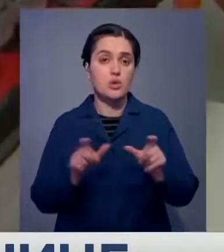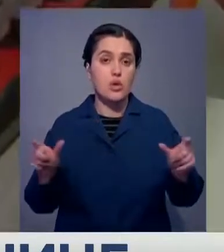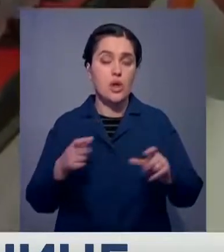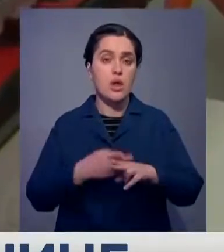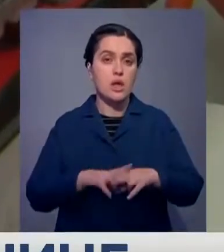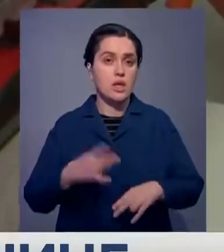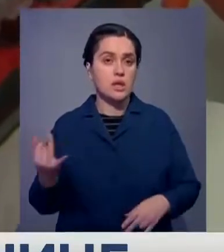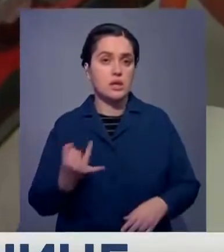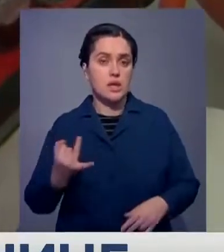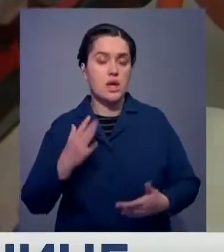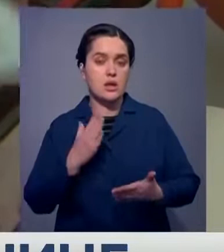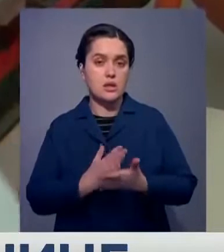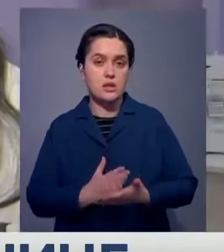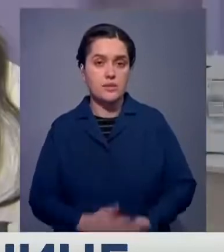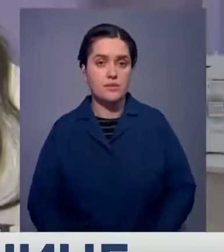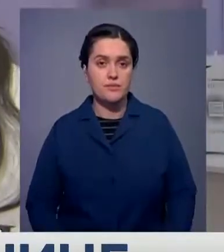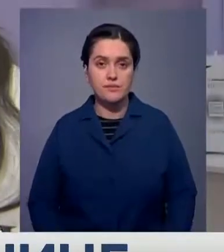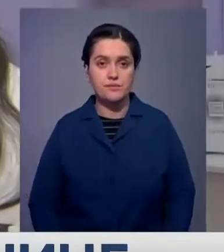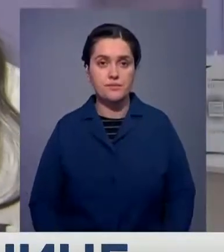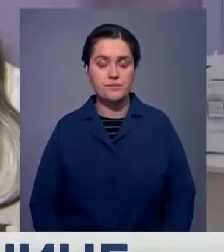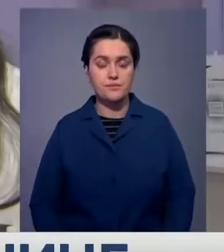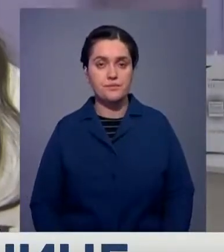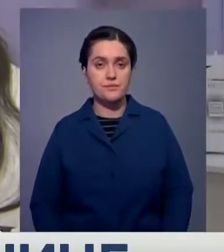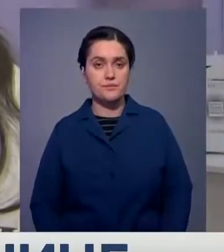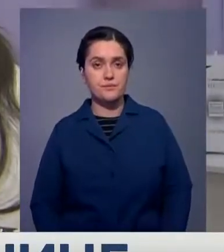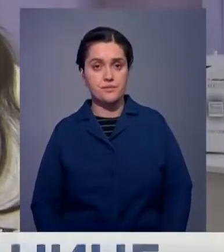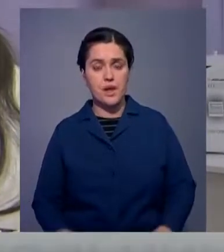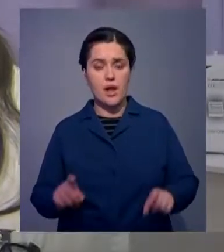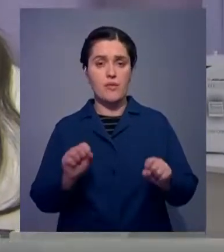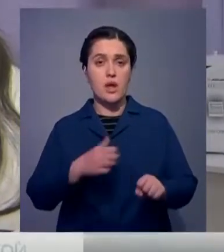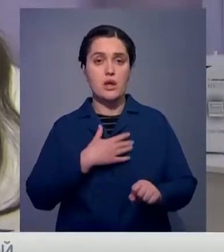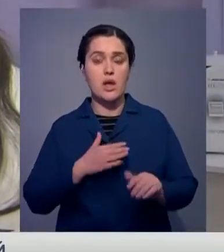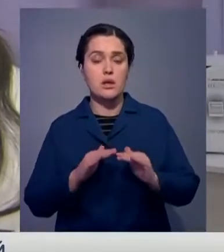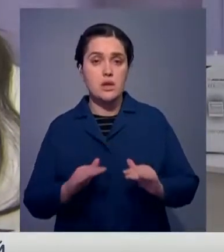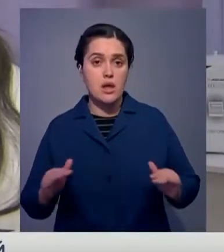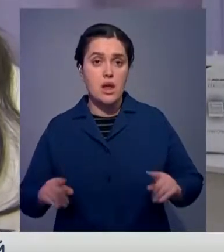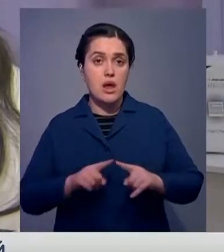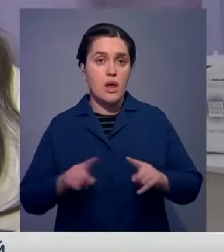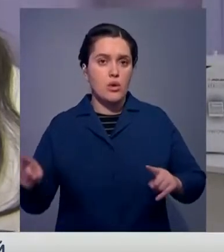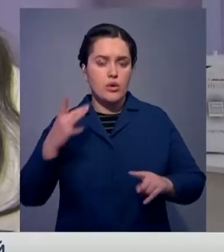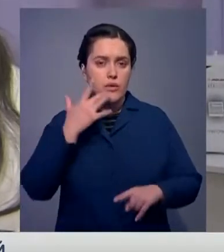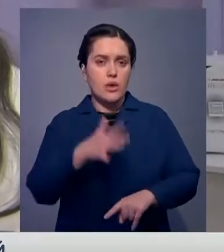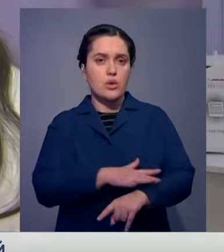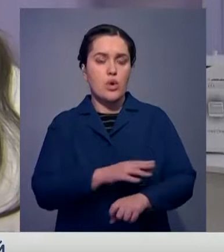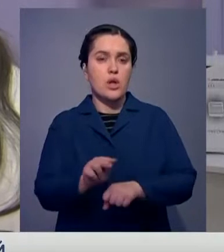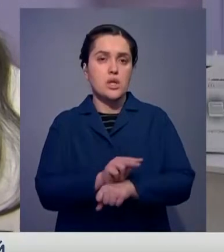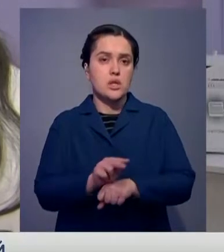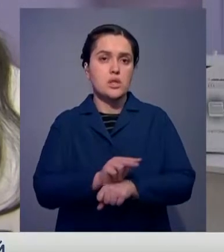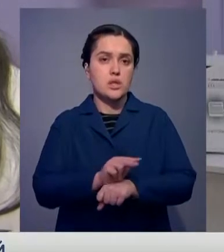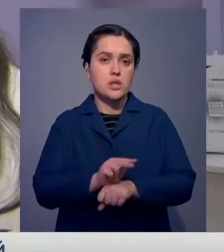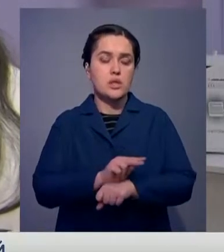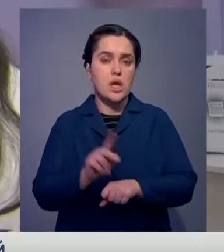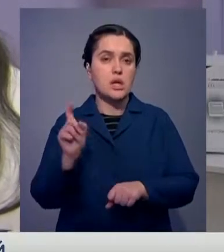ребенка совершенно новыми красками. Это возможность нашим детям в период длительного лечения, в период